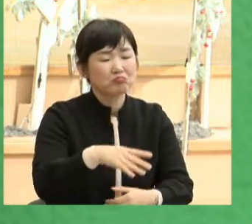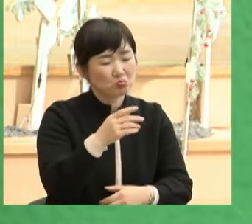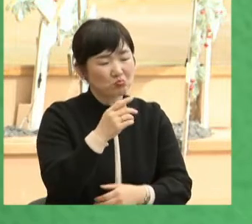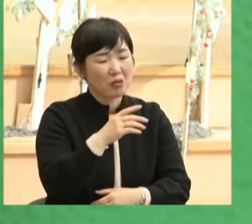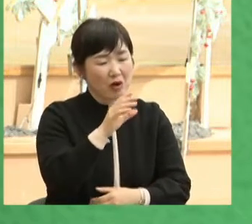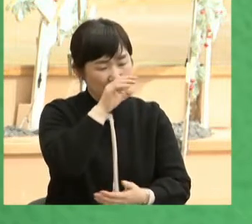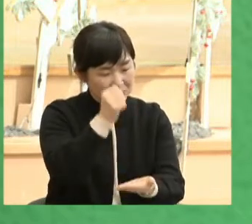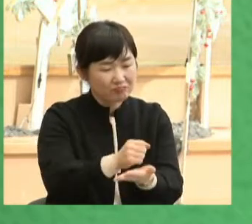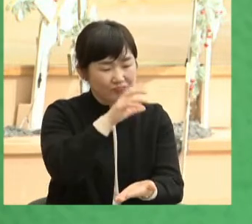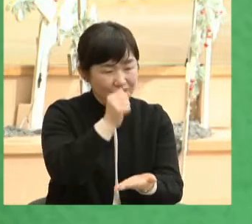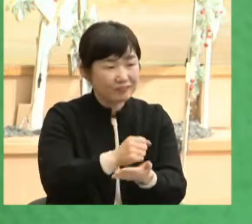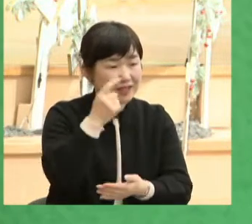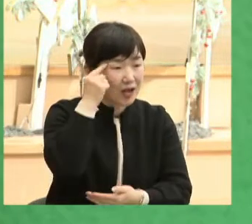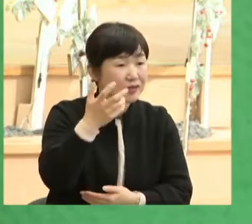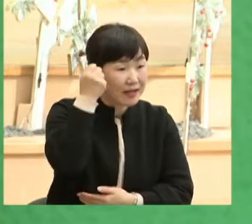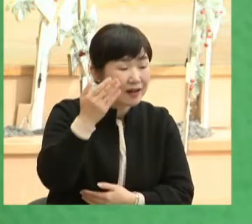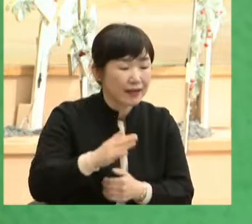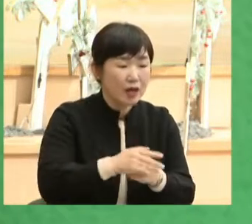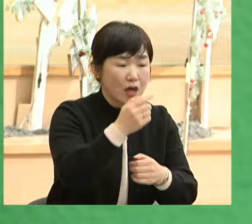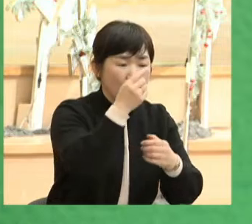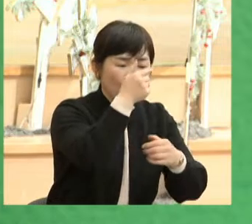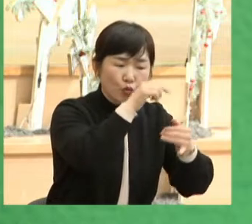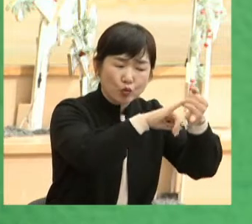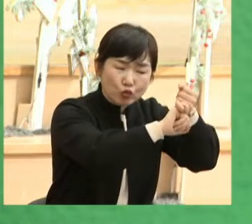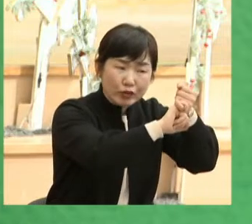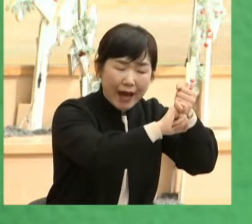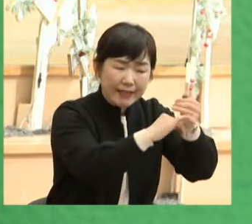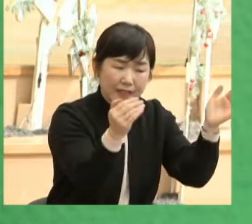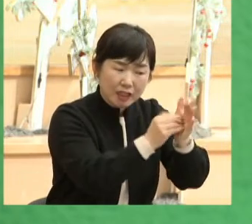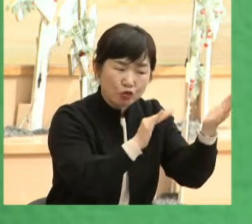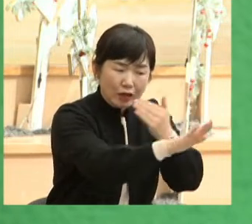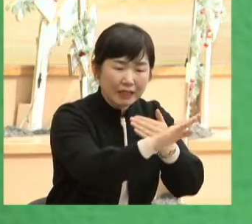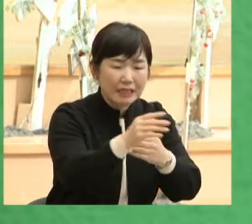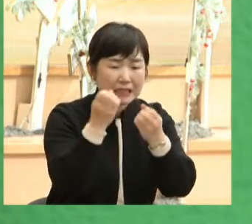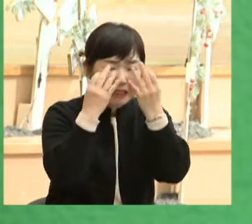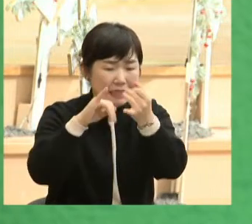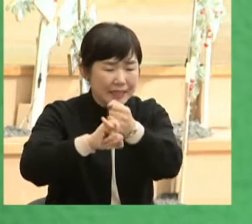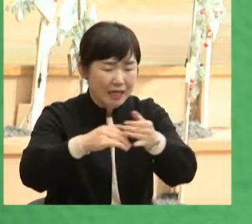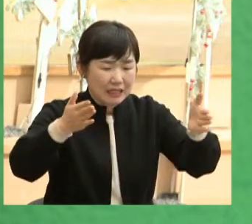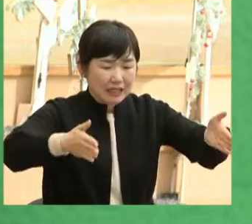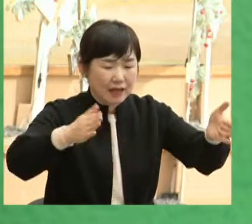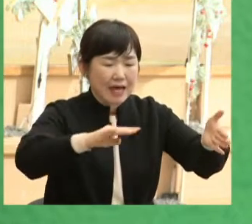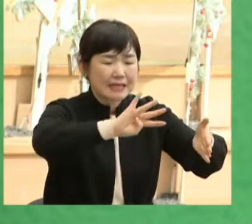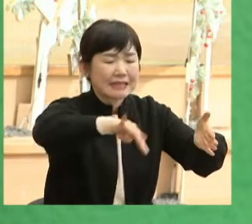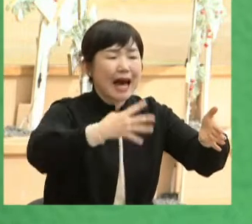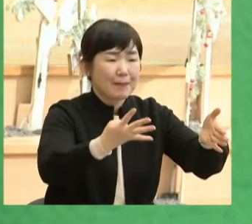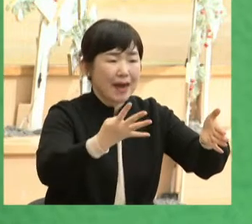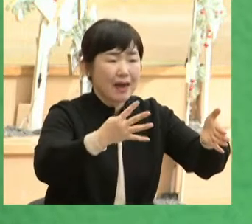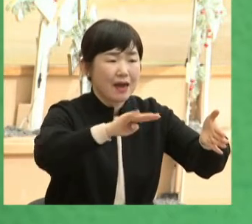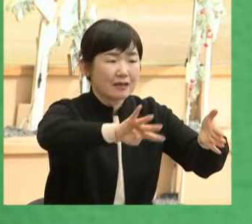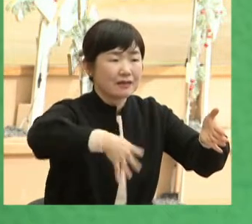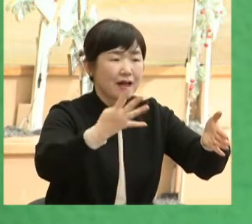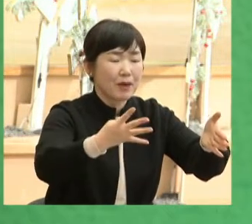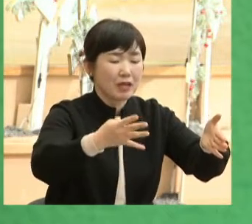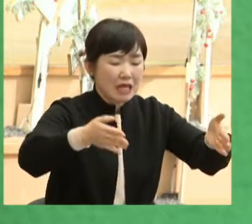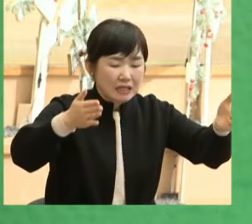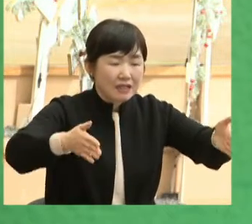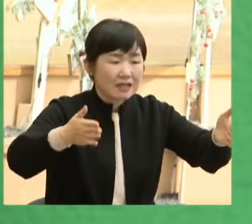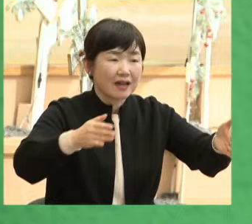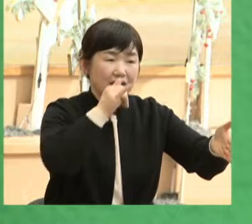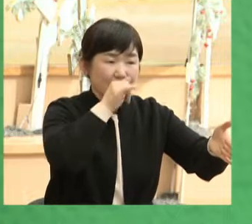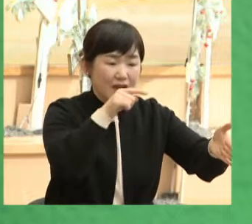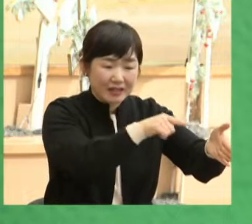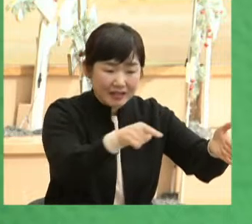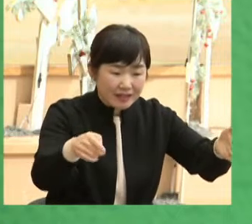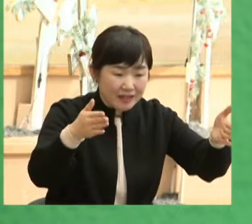여러분 구약의 끝나고 나면 신약 사이에 400년의 시간적인 강적 있어요 아 무기라